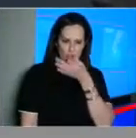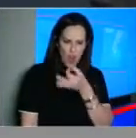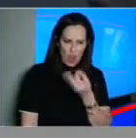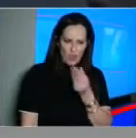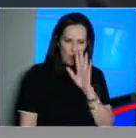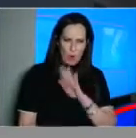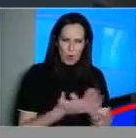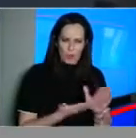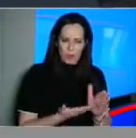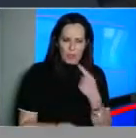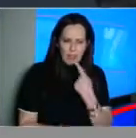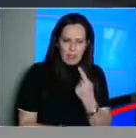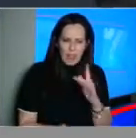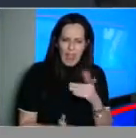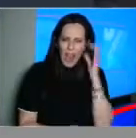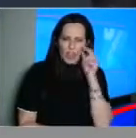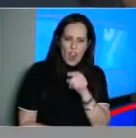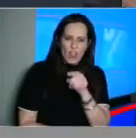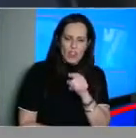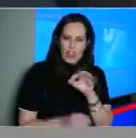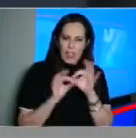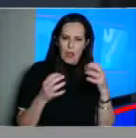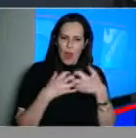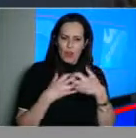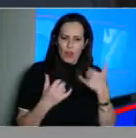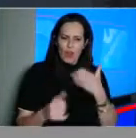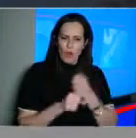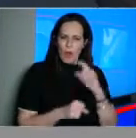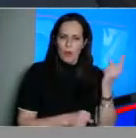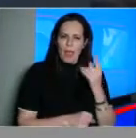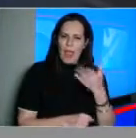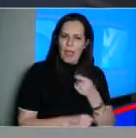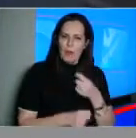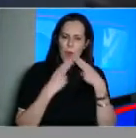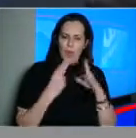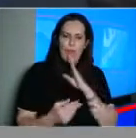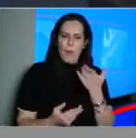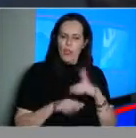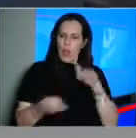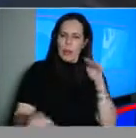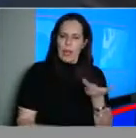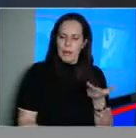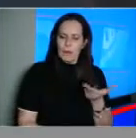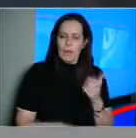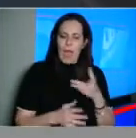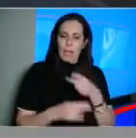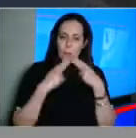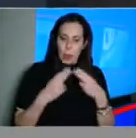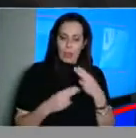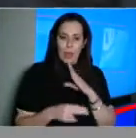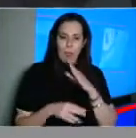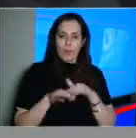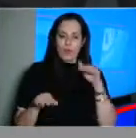דבר מאוד פשוט. תגיד לי, איך האישה הזאת, שהתחילה מאשדוד ועכשיו עושה בכל הארץ, איך היא פותרת לי את הבעיה של הפקקים? איך היא פותרת את